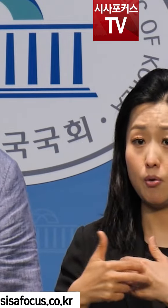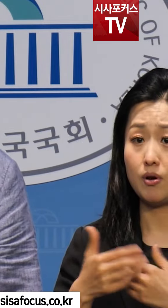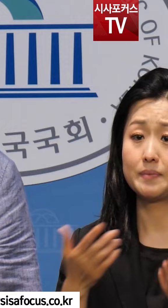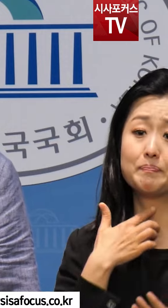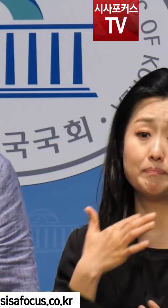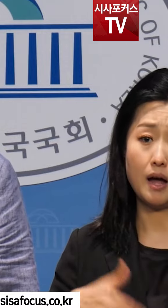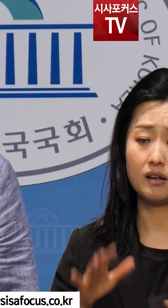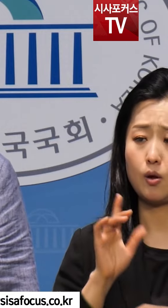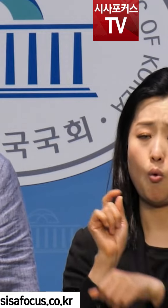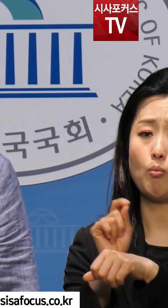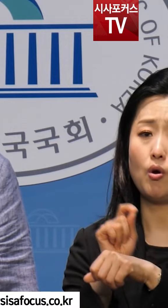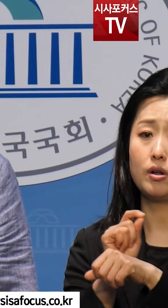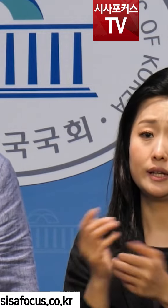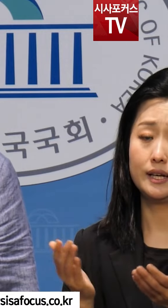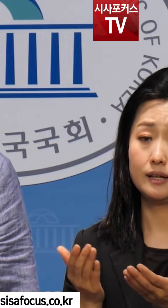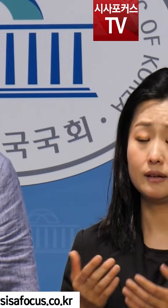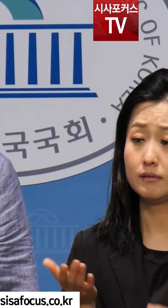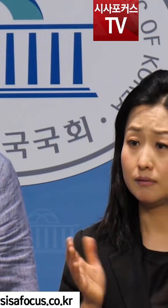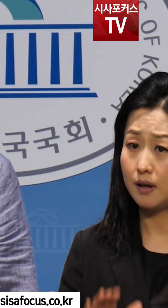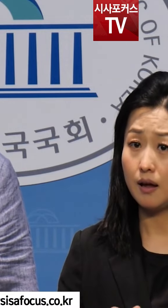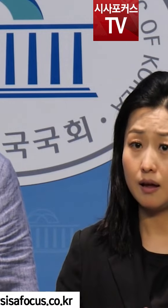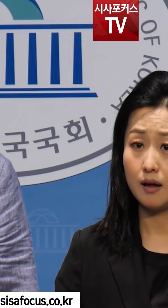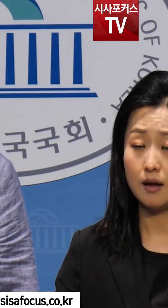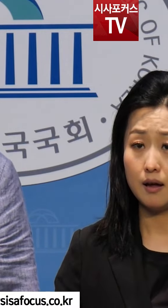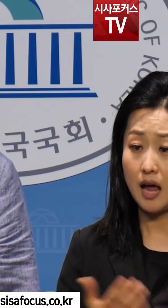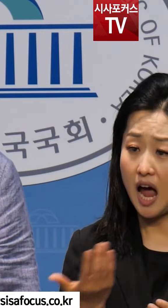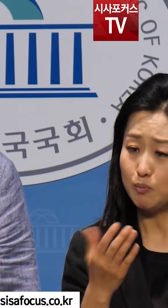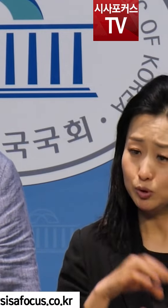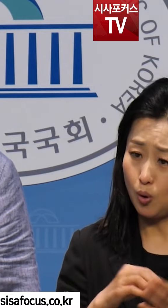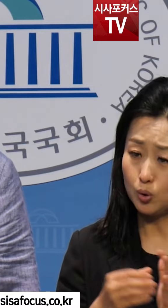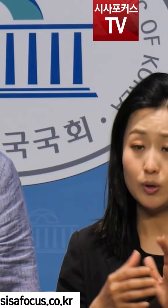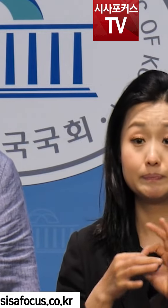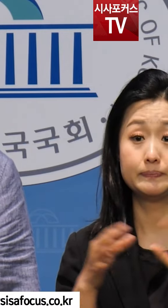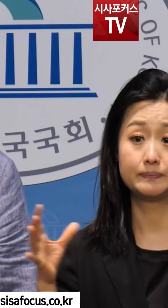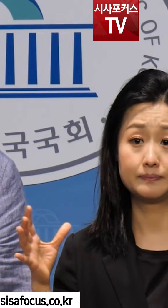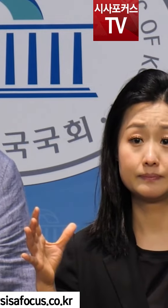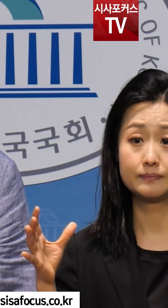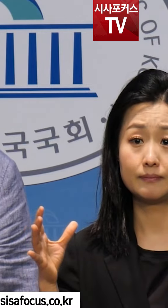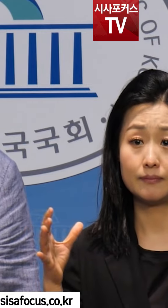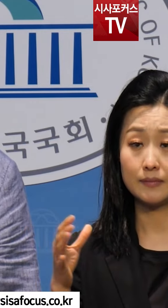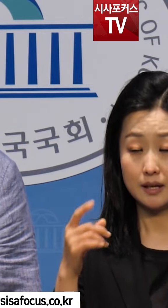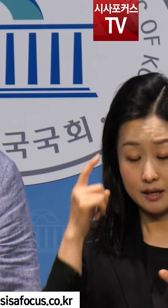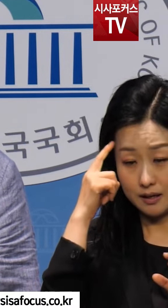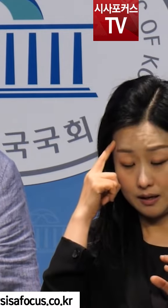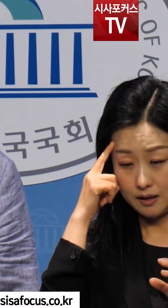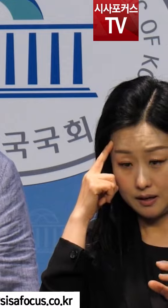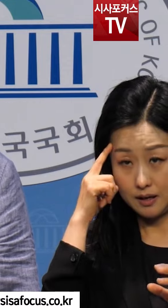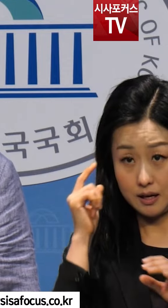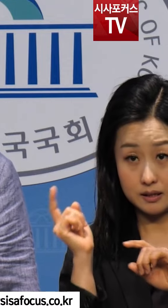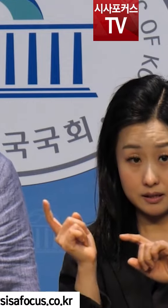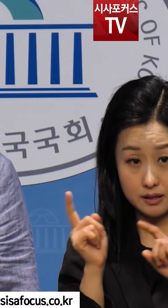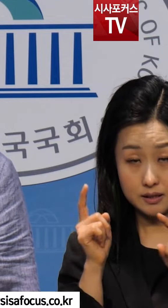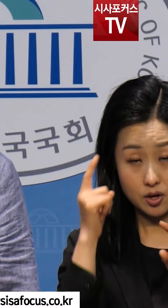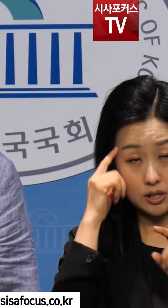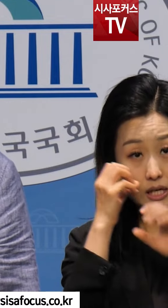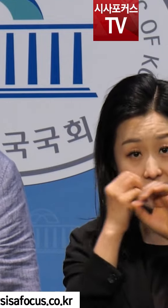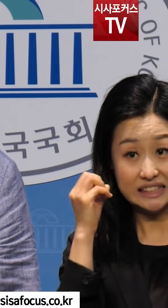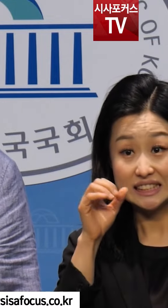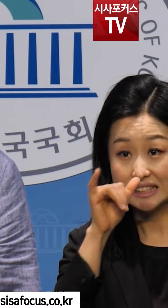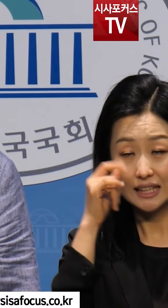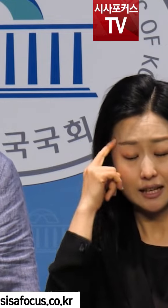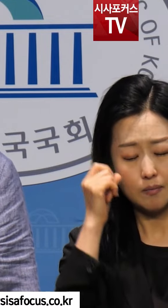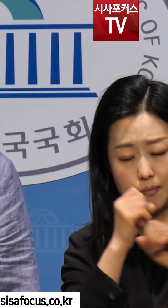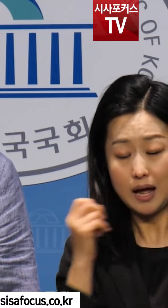아닌 행정공무원인데도 불구하고 아픈 정도에 상관없이 의식이 있다면 그리고 본인이